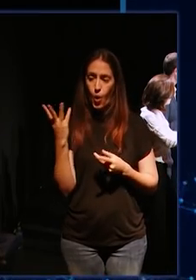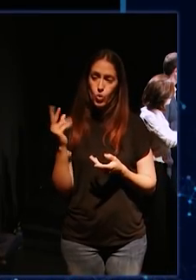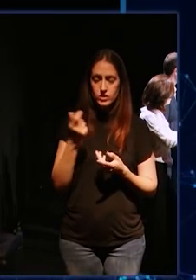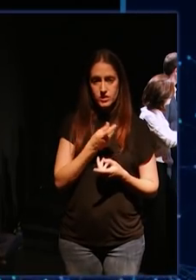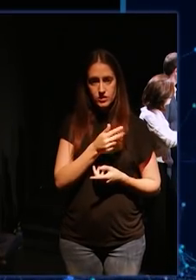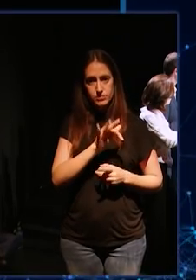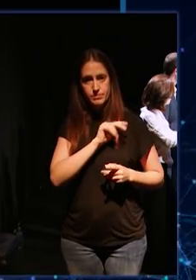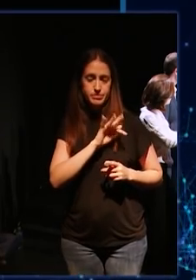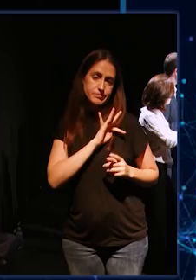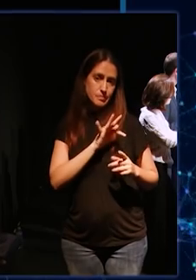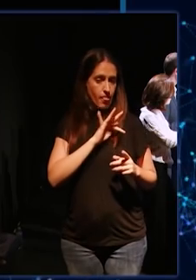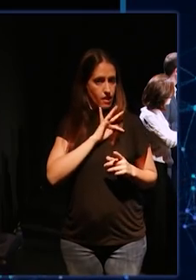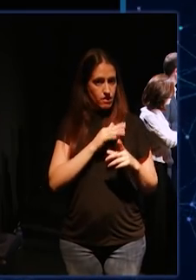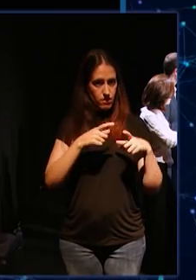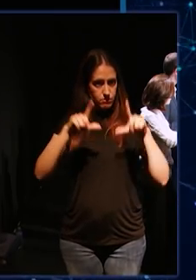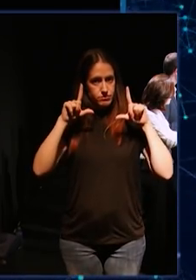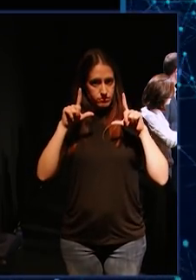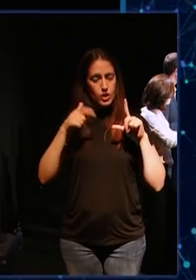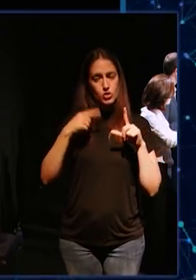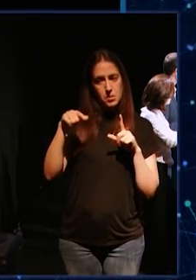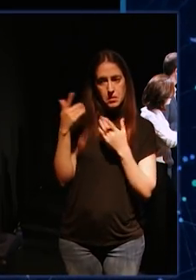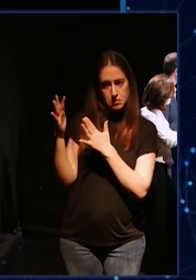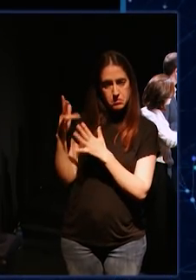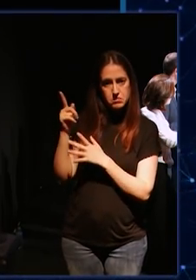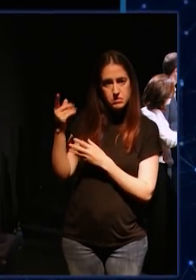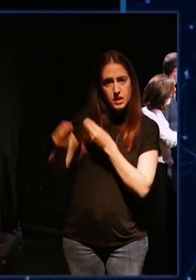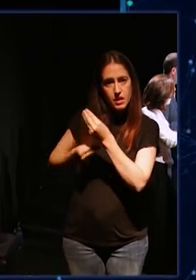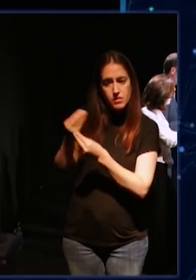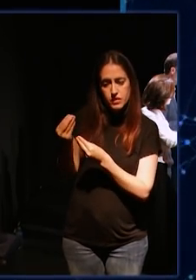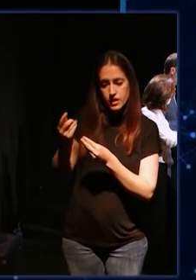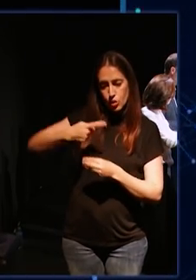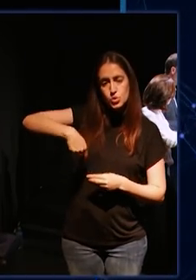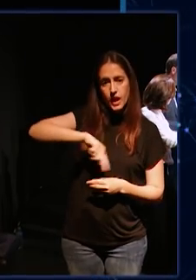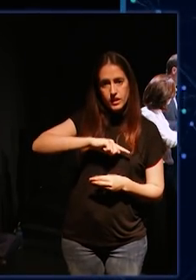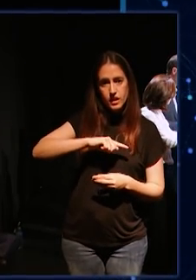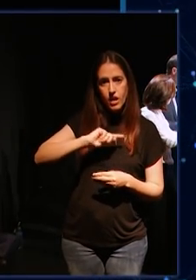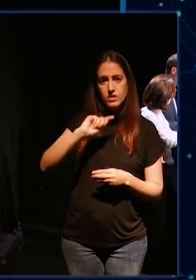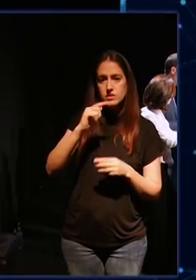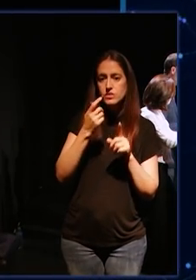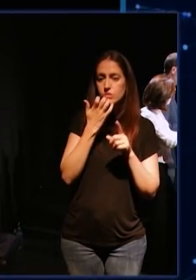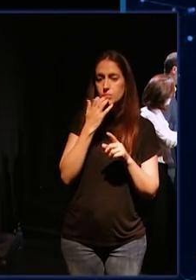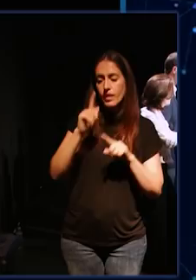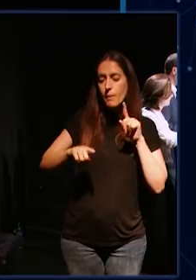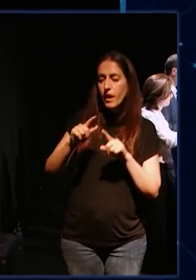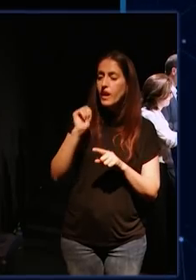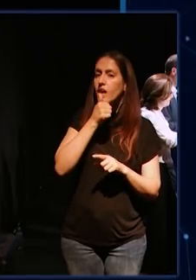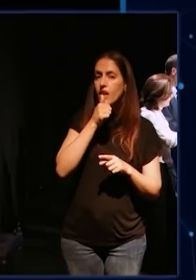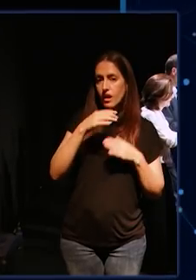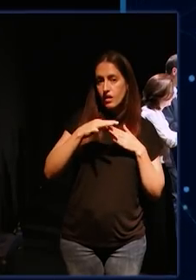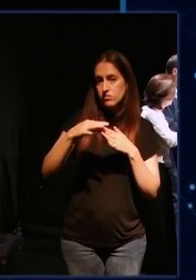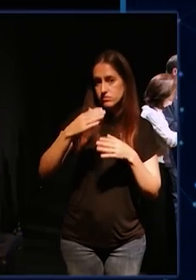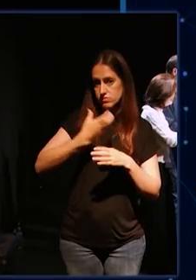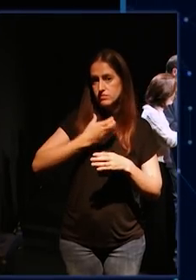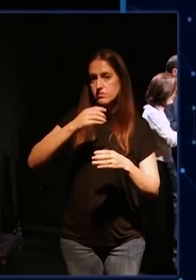feina aquí i tant és així que hi ha bastant consens respecte de que hem de tots, qui ens toqui governar, seguir en aquesta línia i fer-la